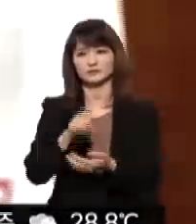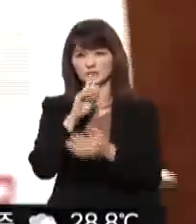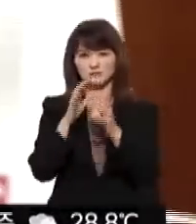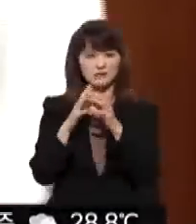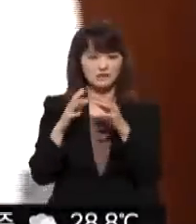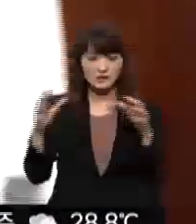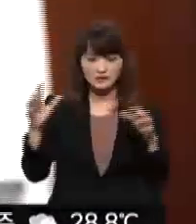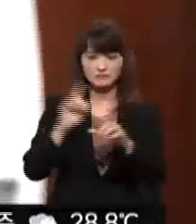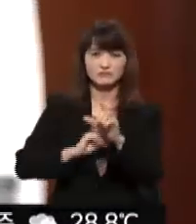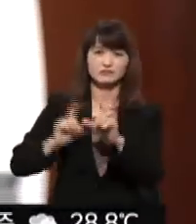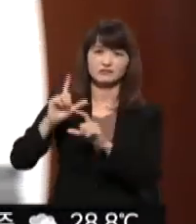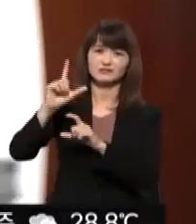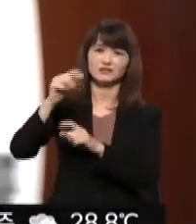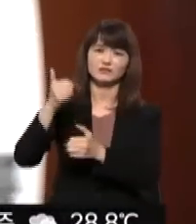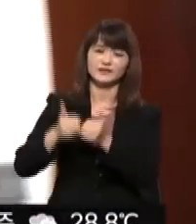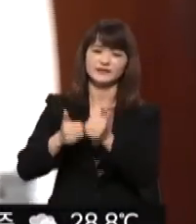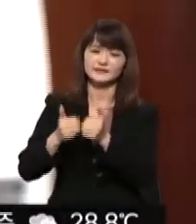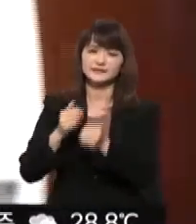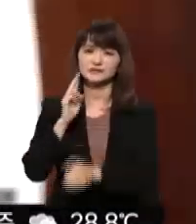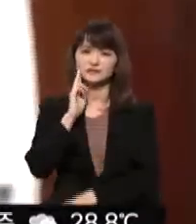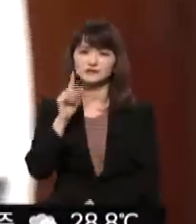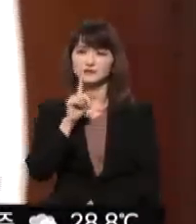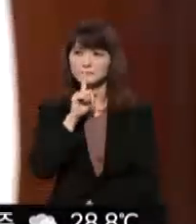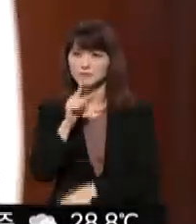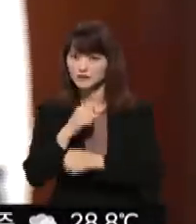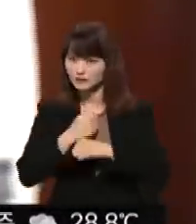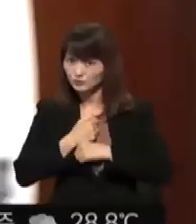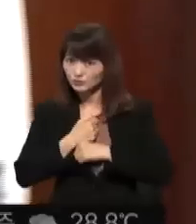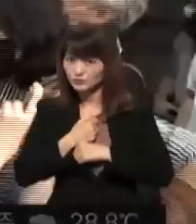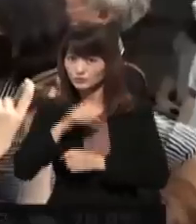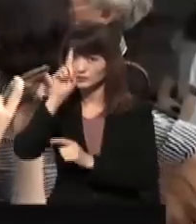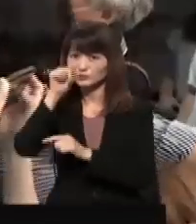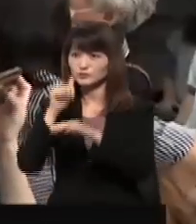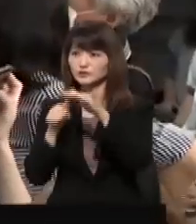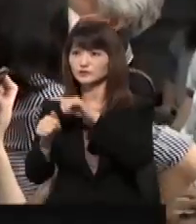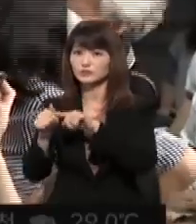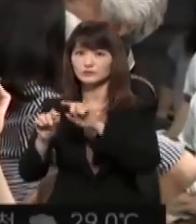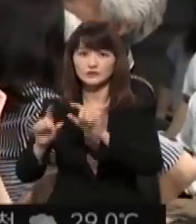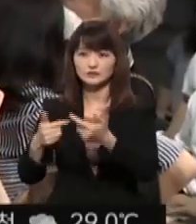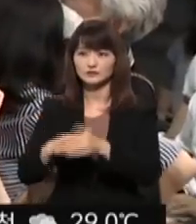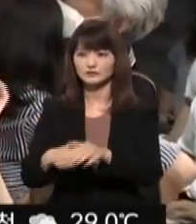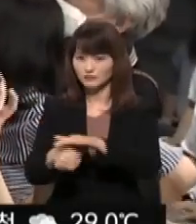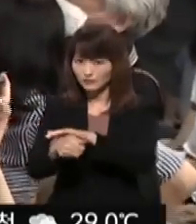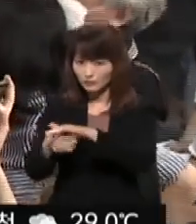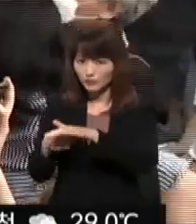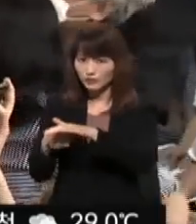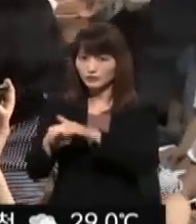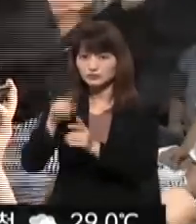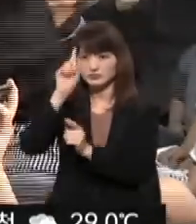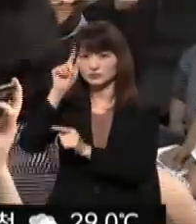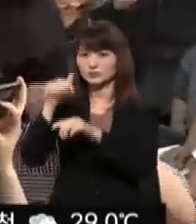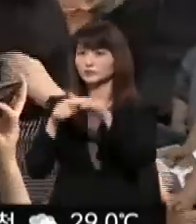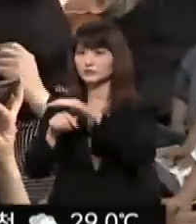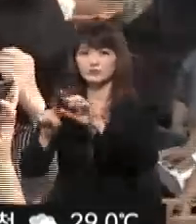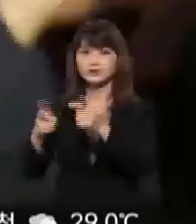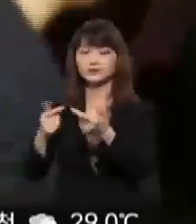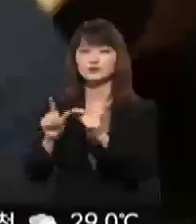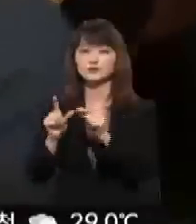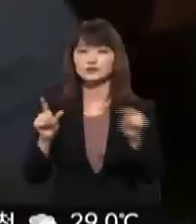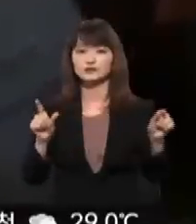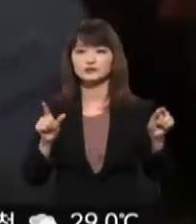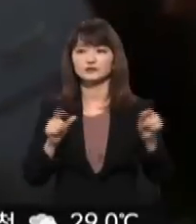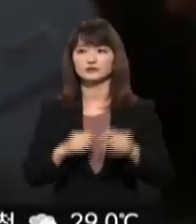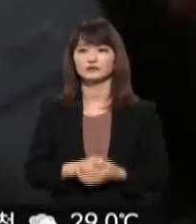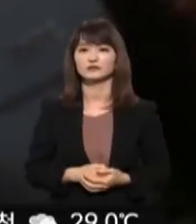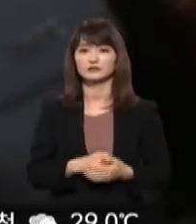부스럼이고 불을 더 지르는 거잖아요 그런다고 무슨 말을 조심할 이준석도 아니고 그런다고 기죽을 이준석도 아니기 때문에 일각에서는